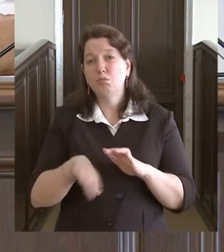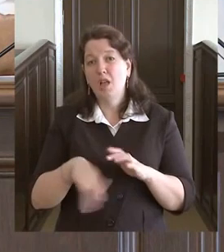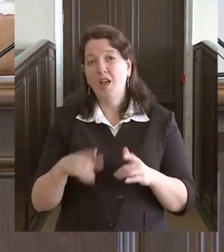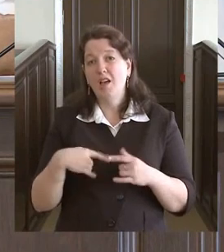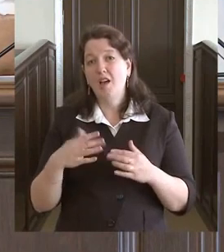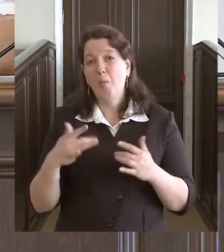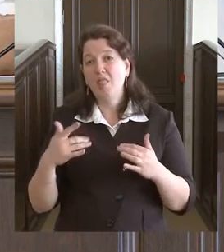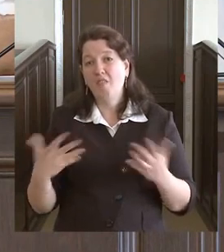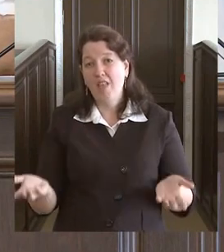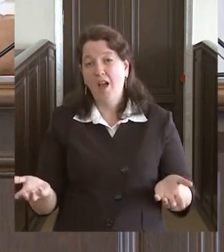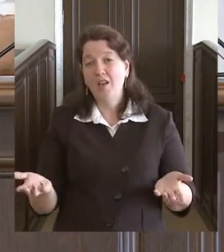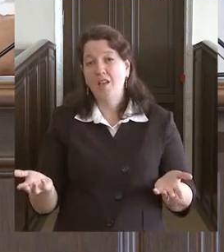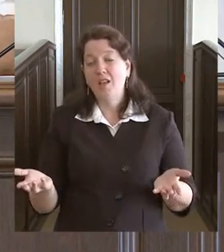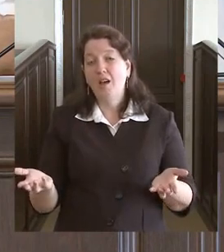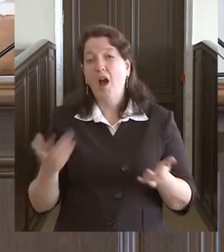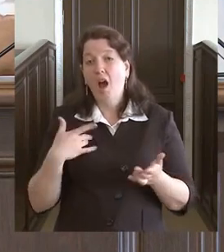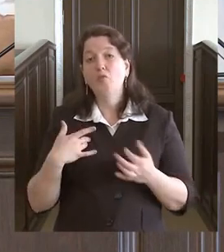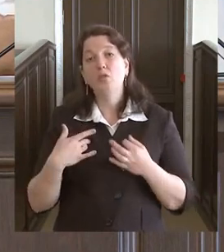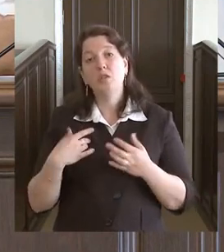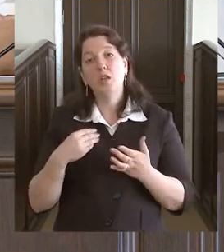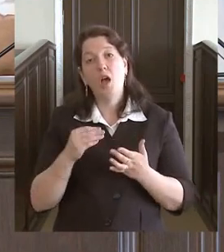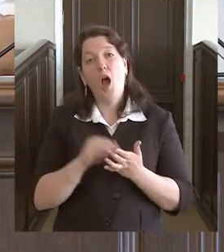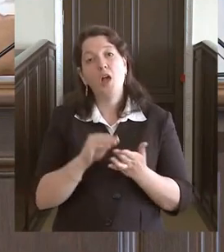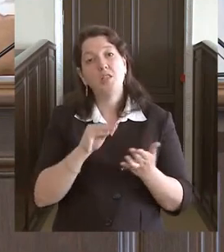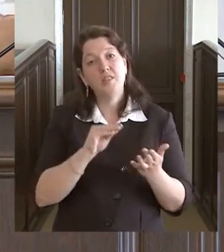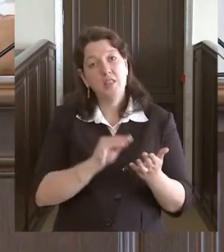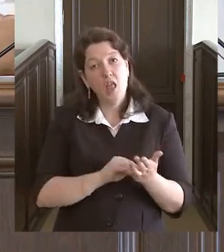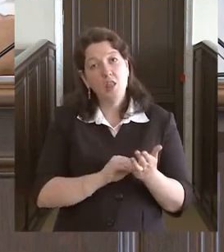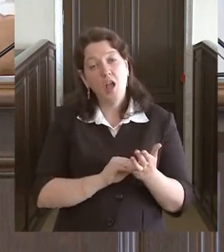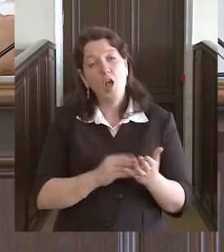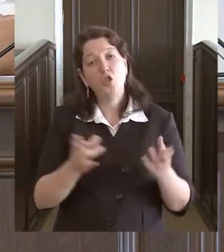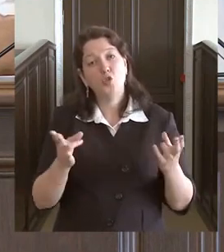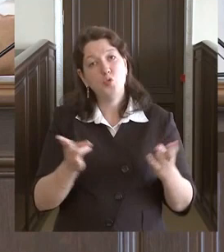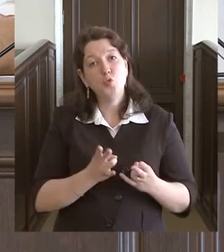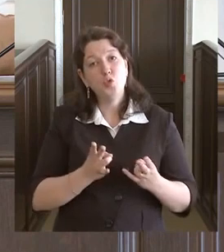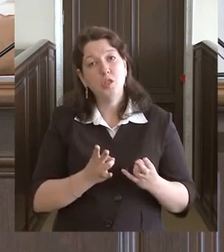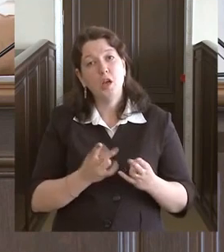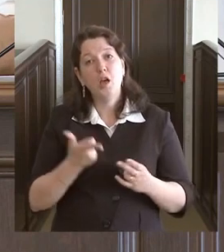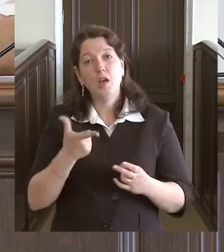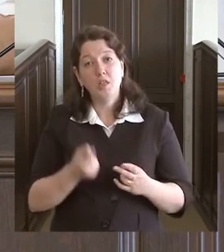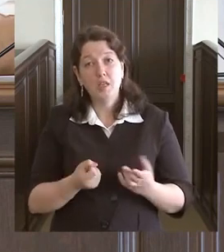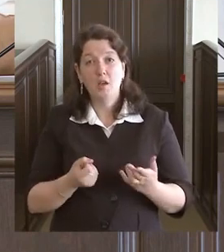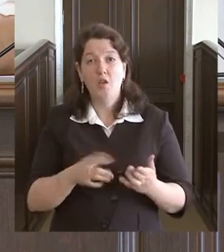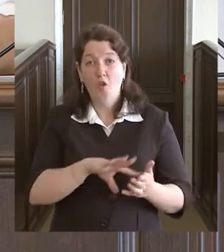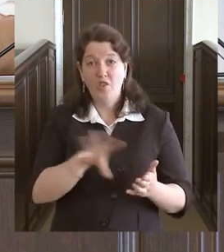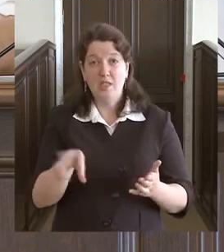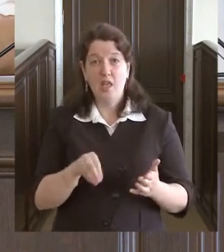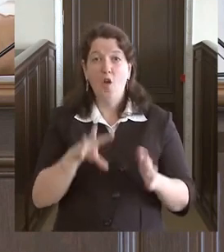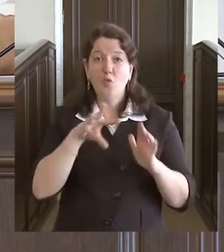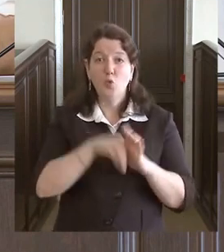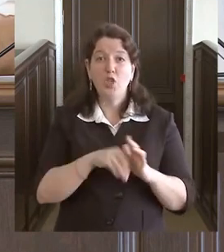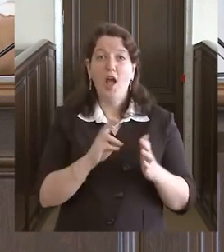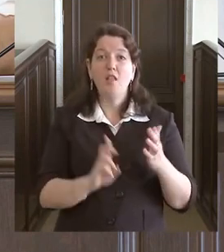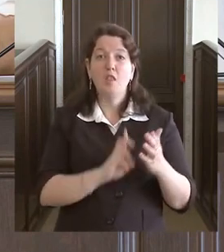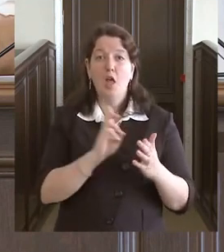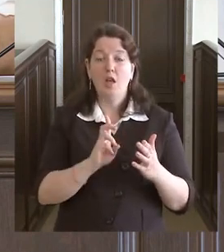от рассуждения необходимое необходимы где всюду и в церкви тоже и